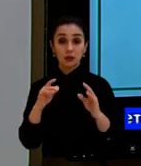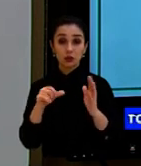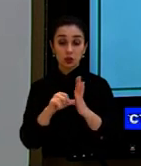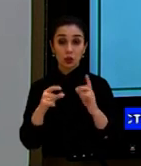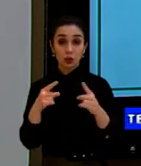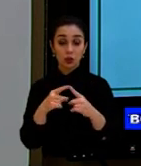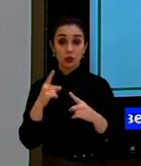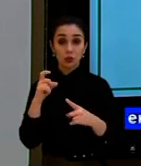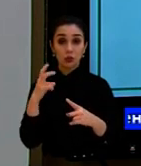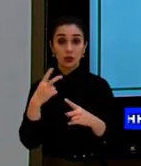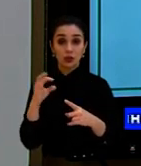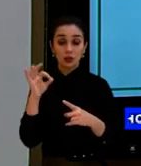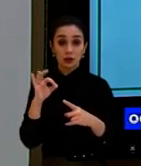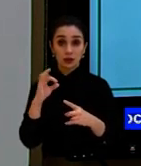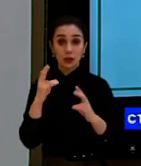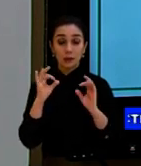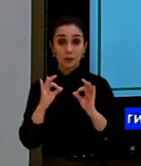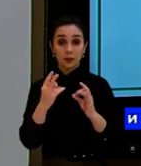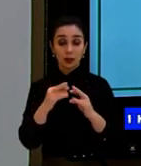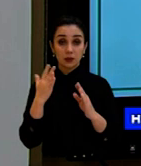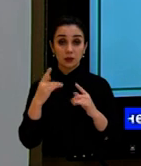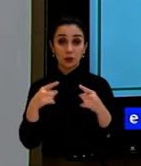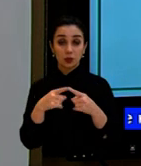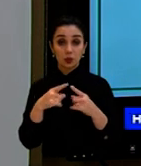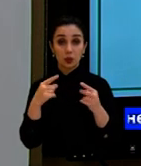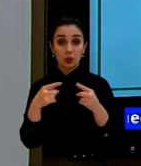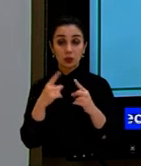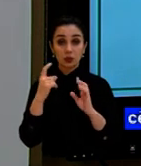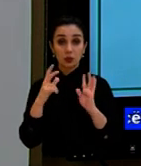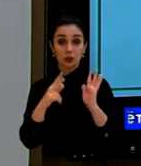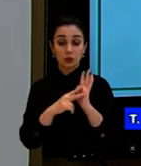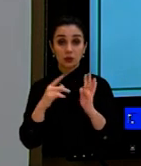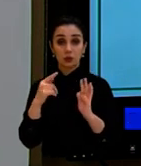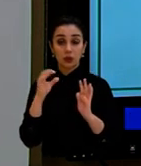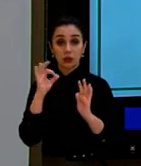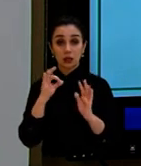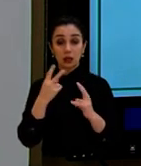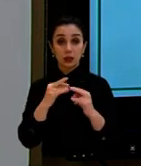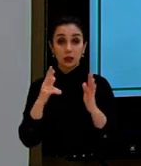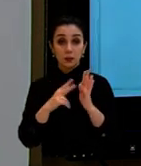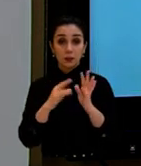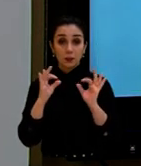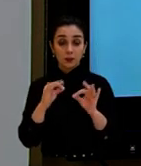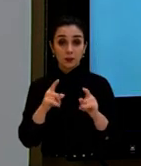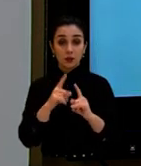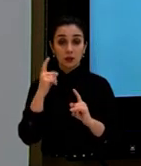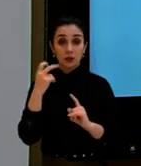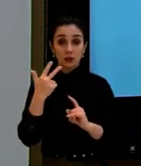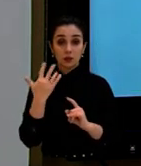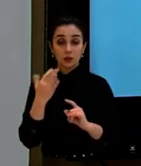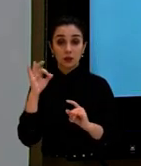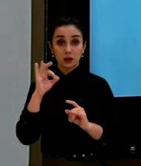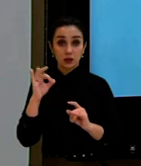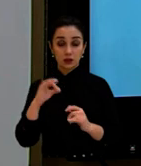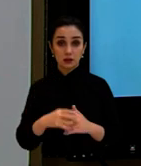шестиугольник 120 градусов, правильный пятиугольник угол 108 градусов и правильный восьмиугольник угол